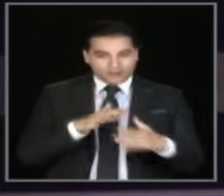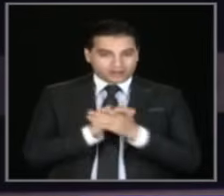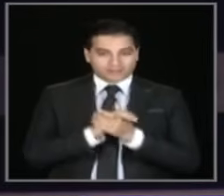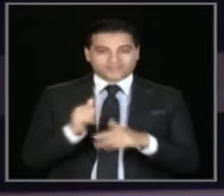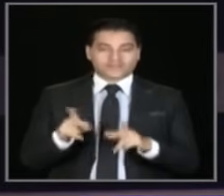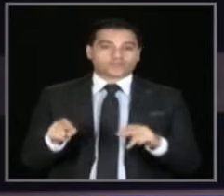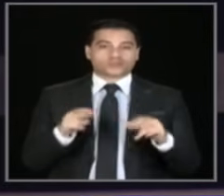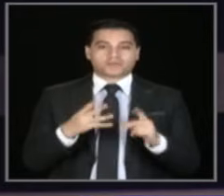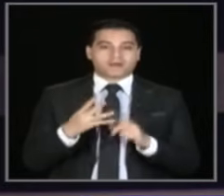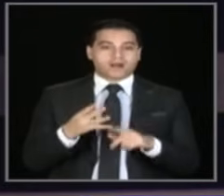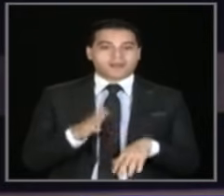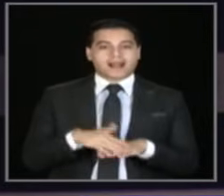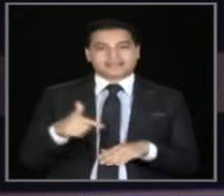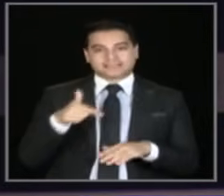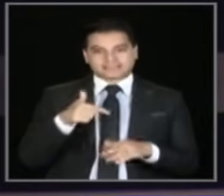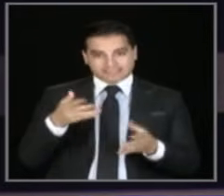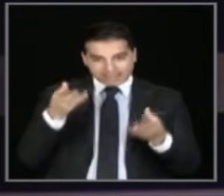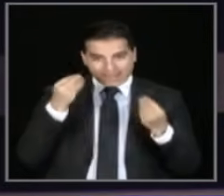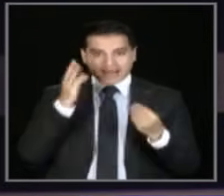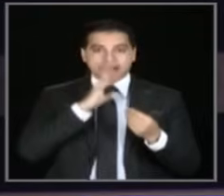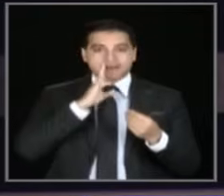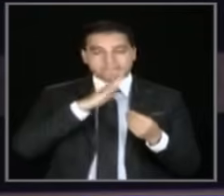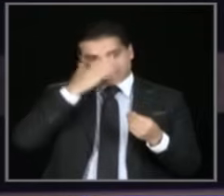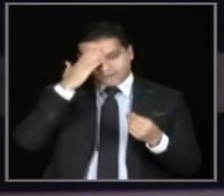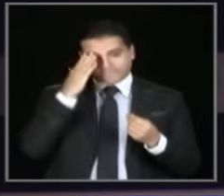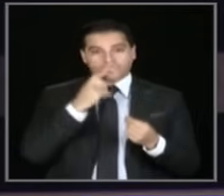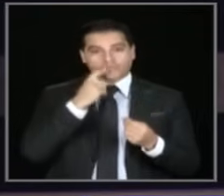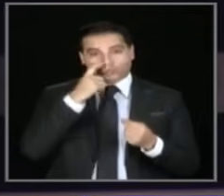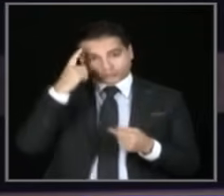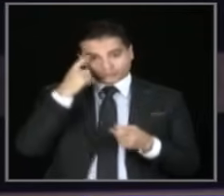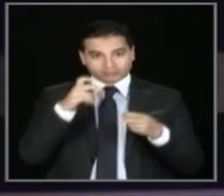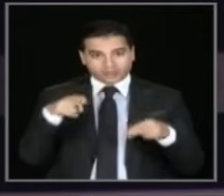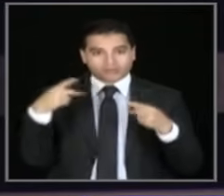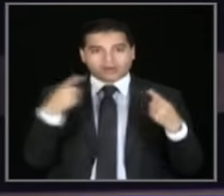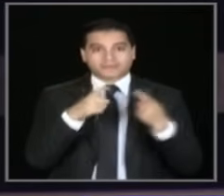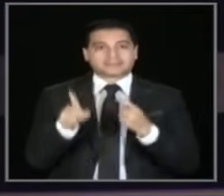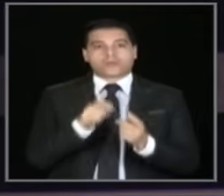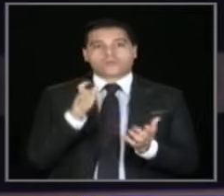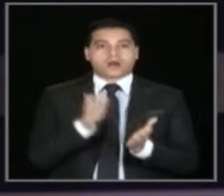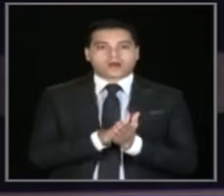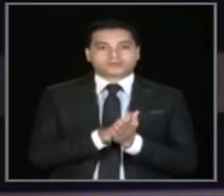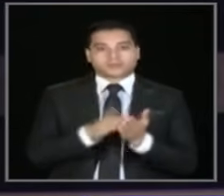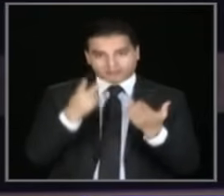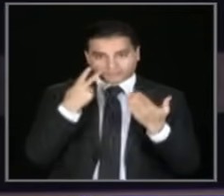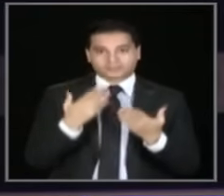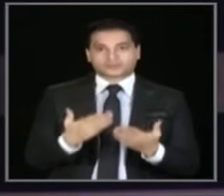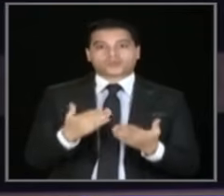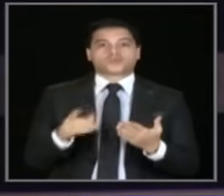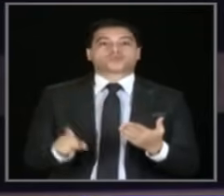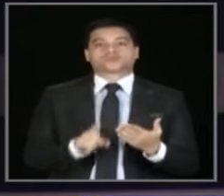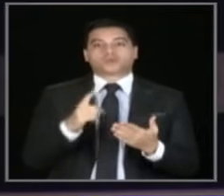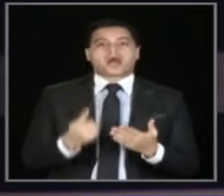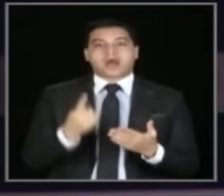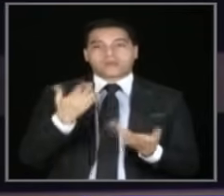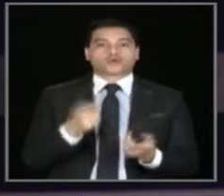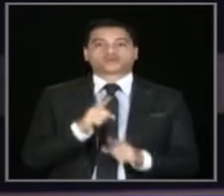في الموسم الرابع، ست فقرات، العلم، المعرفة، الفنون، تحت الضغط، ضربات الجزاء وعجلة الحظ. وأول